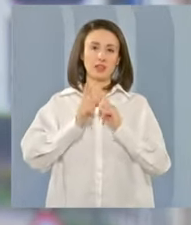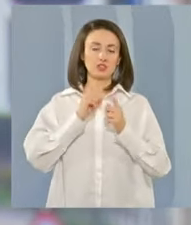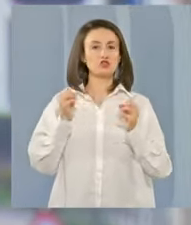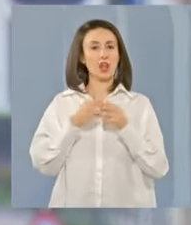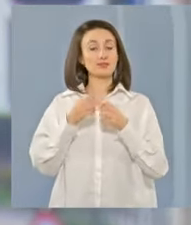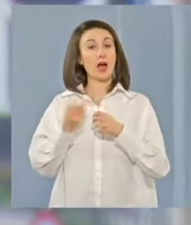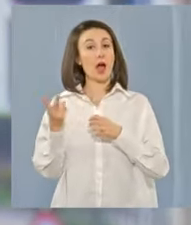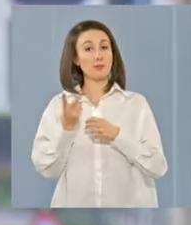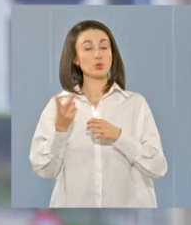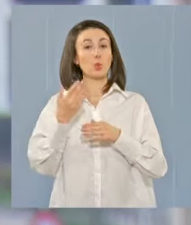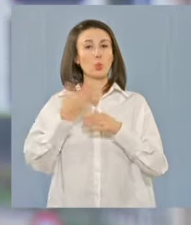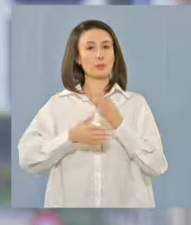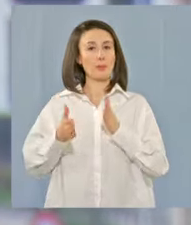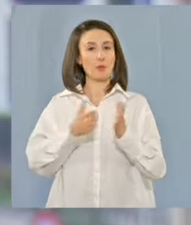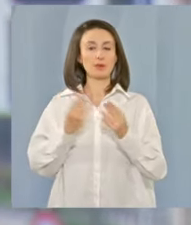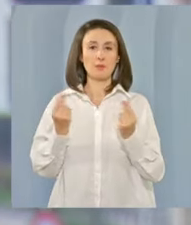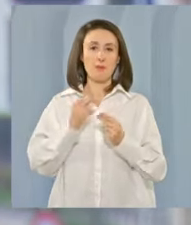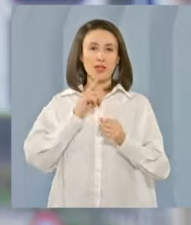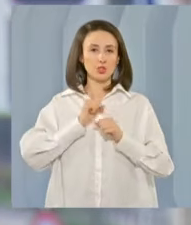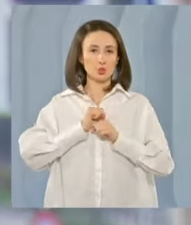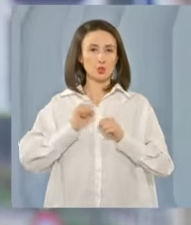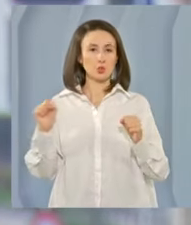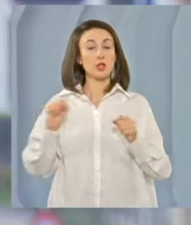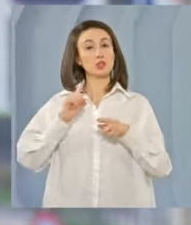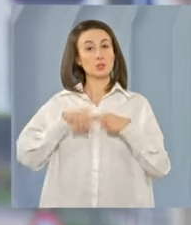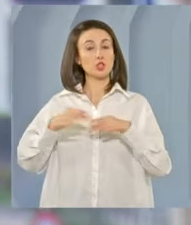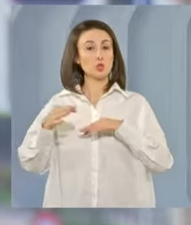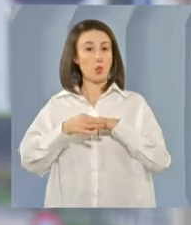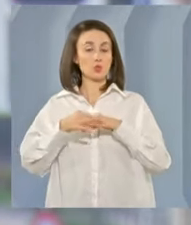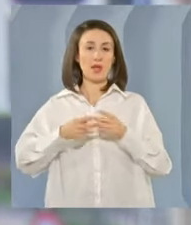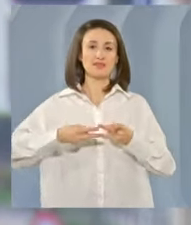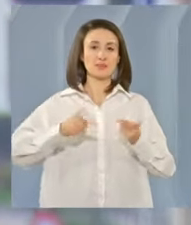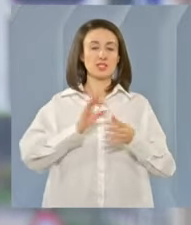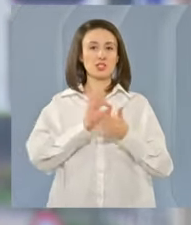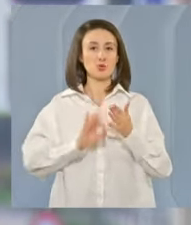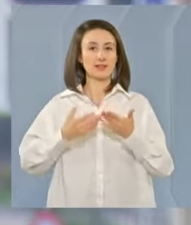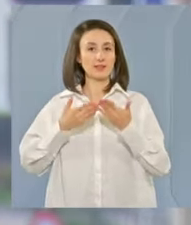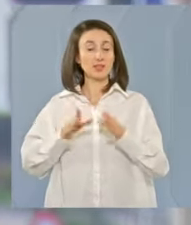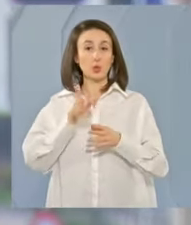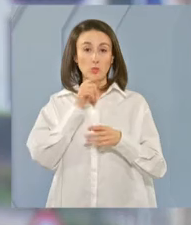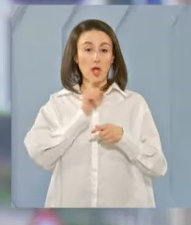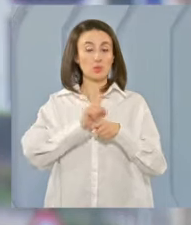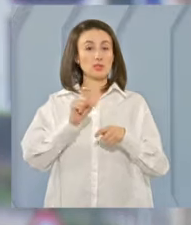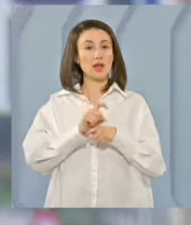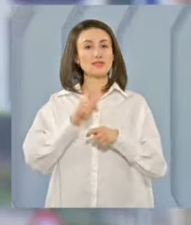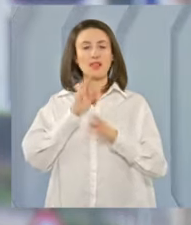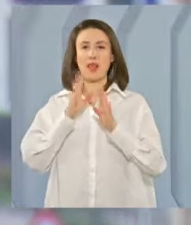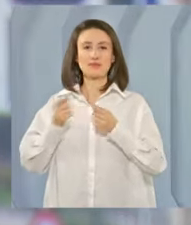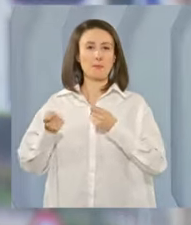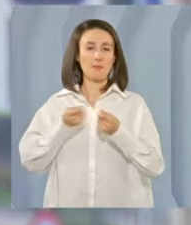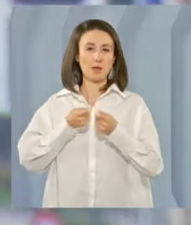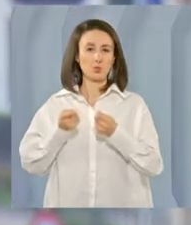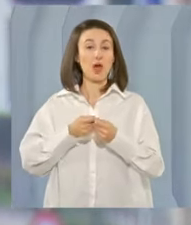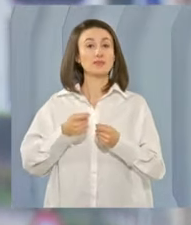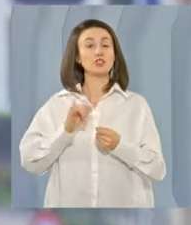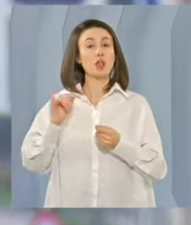cei doi, devenită în ultima vreme din ce în ce mai aprinsă, după ce soțul i-a transmis o scrisoare deschisă prin care o acuza că se lasă manipulată de